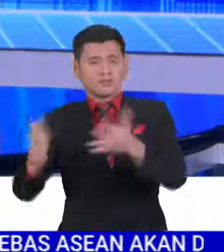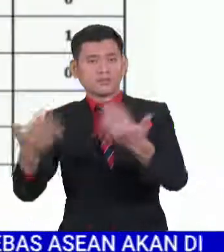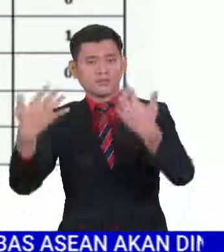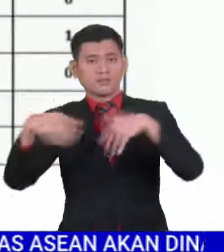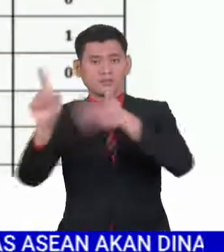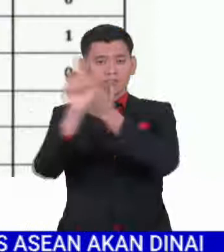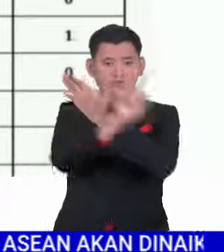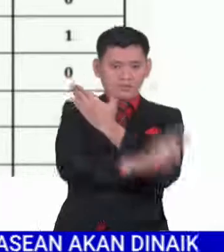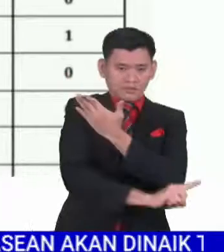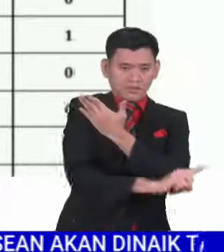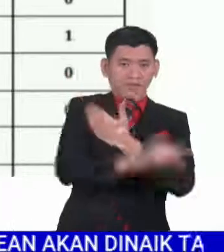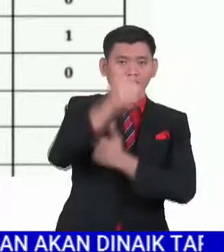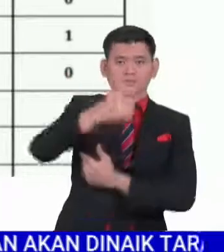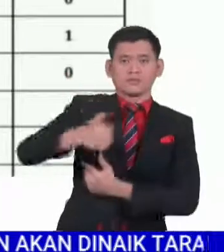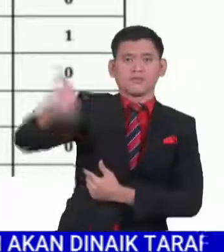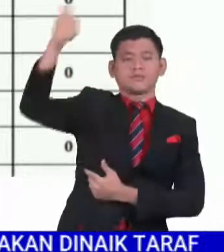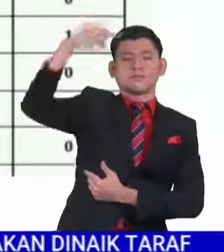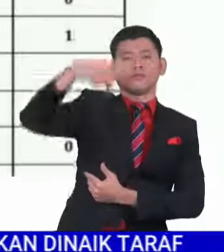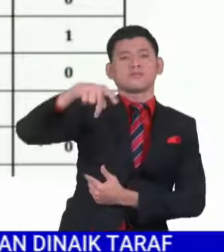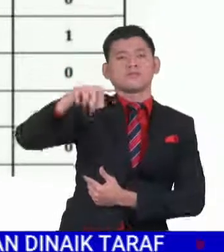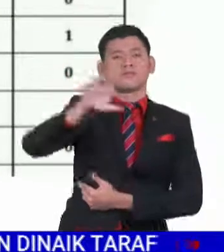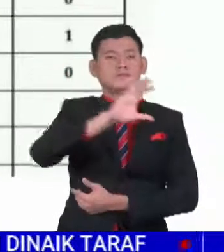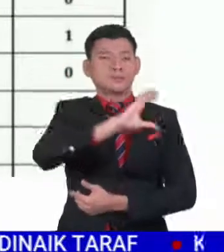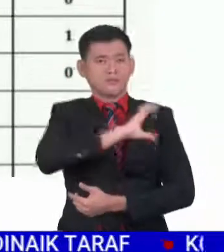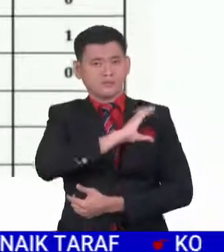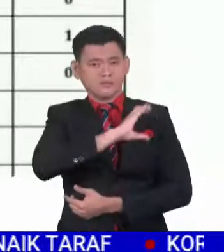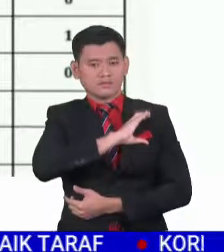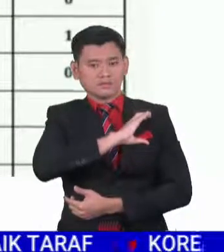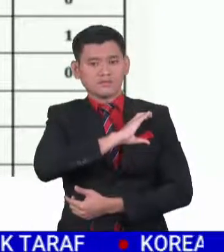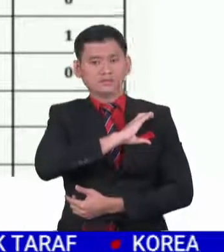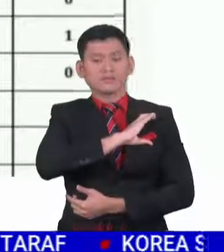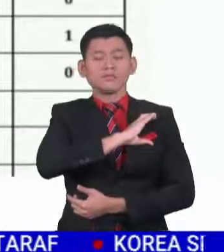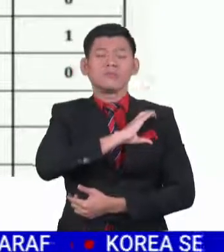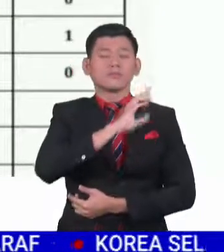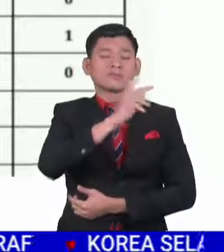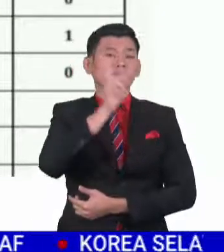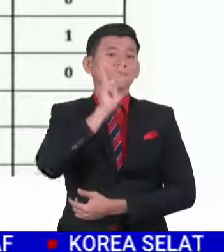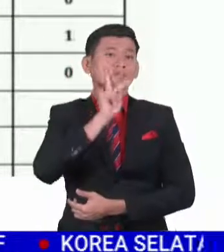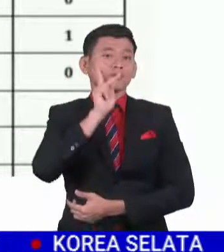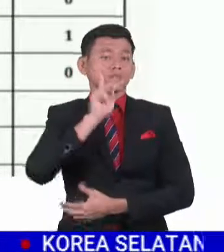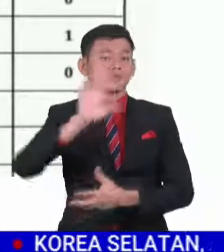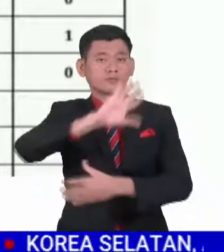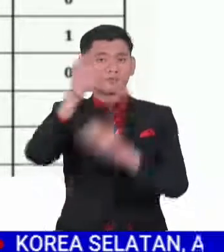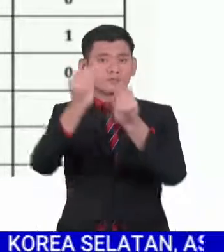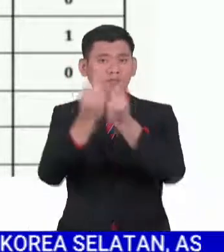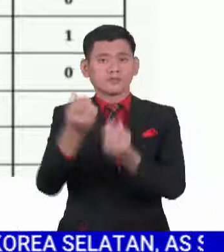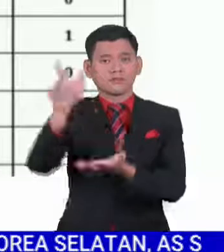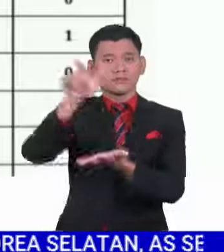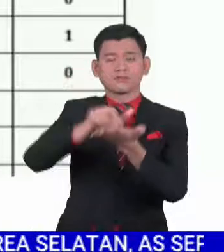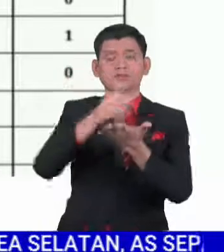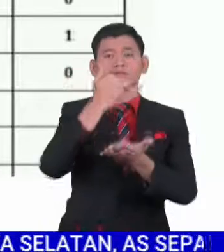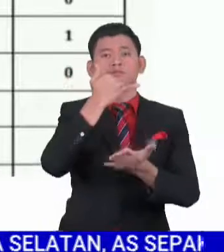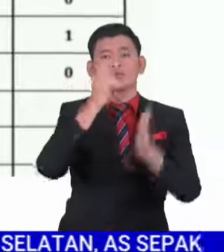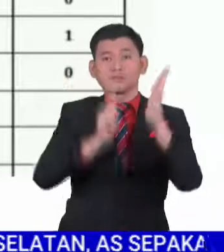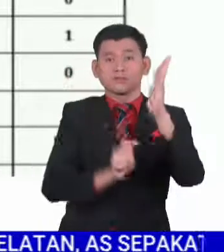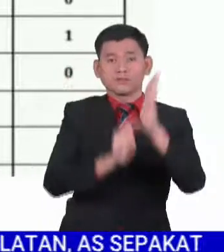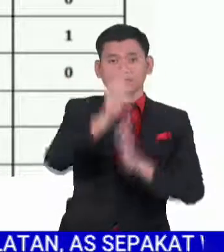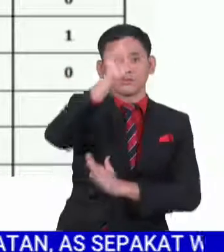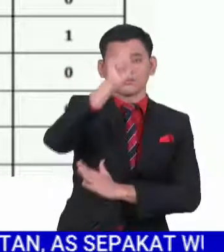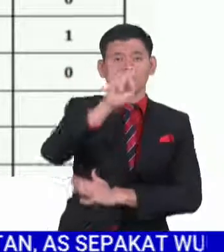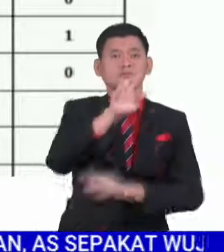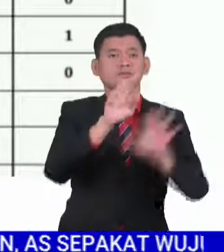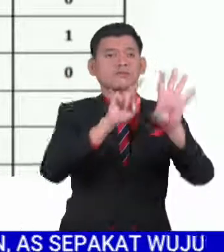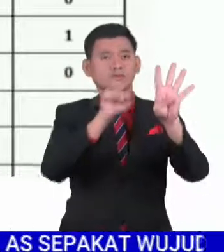pengarah OPRU 15 PDRM Datuk Seri Hazani Ghazali, Kedah mencatatkan jumlah laporan kesalahan tertinggi iaitu